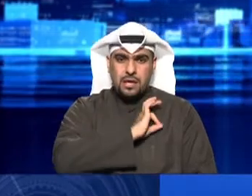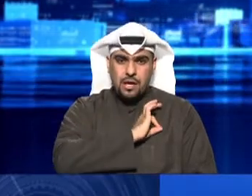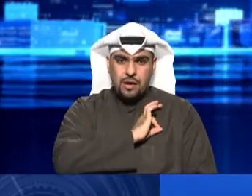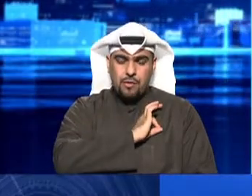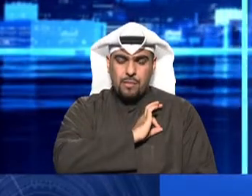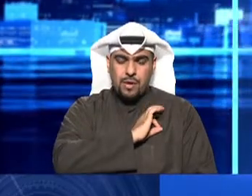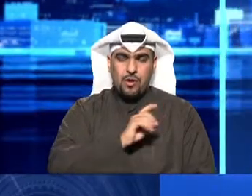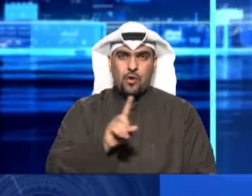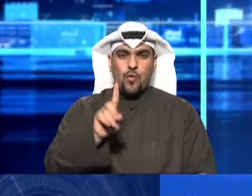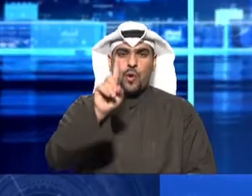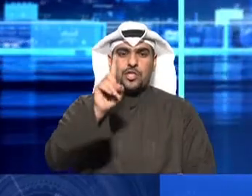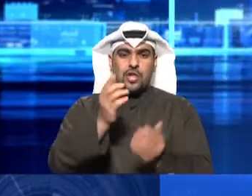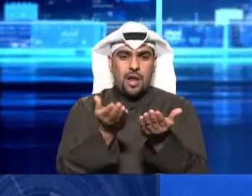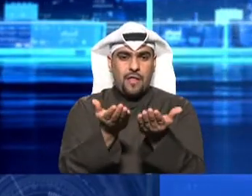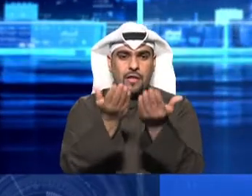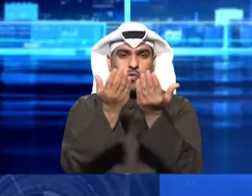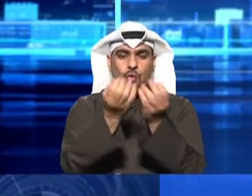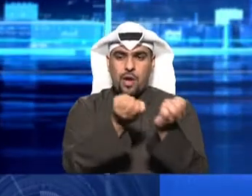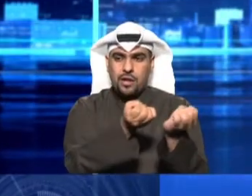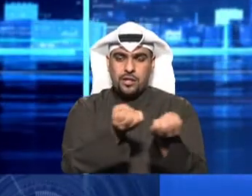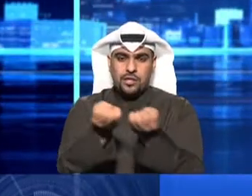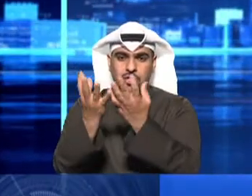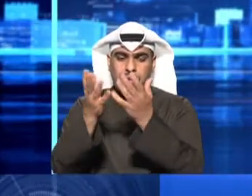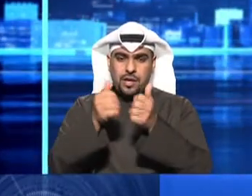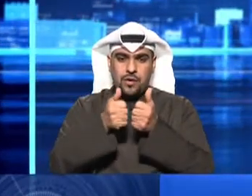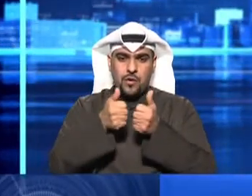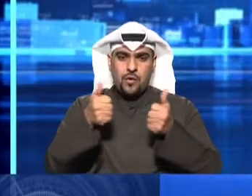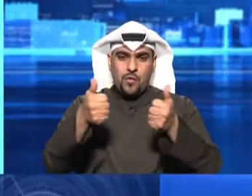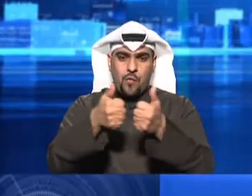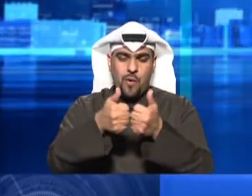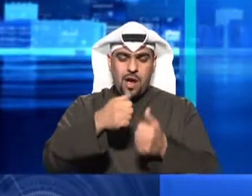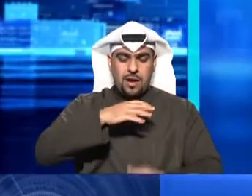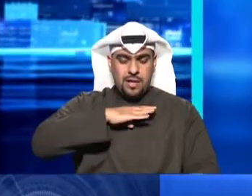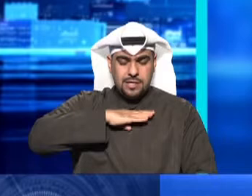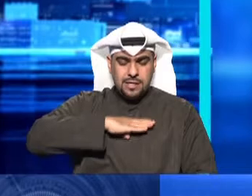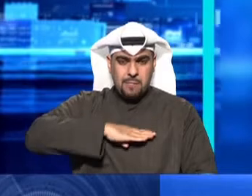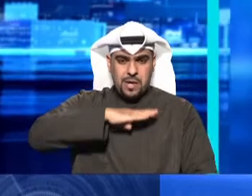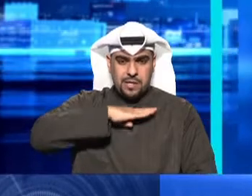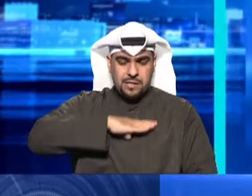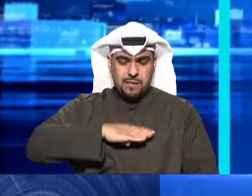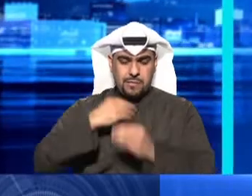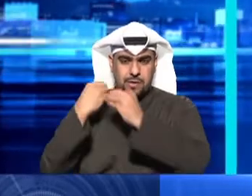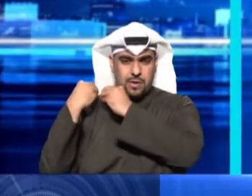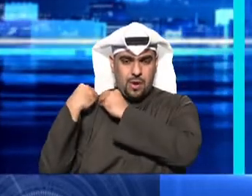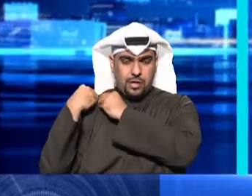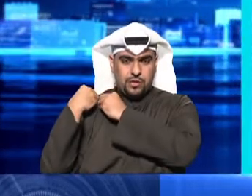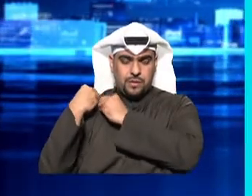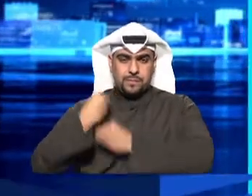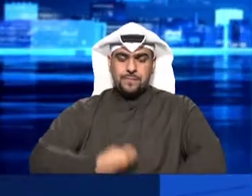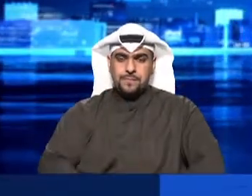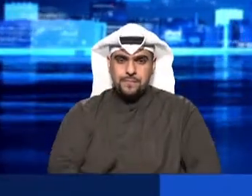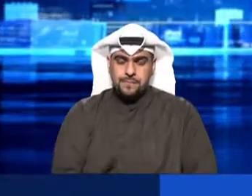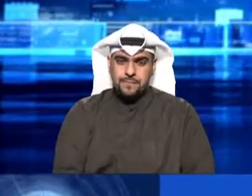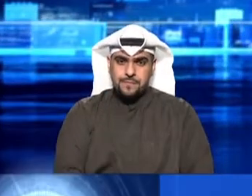ويسكنه فسيح جناته وأن يلهم الأسرة المالكة الكريمة جميل الصبر وحسن العزاء.